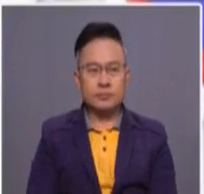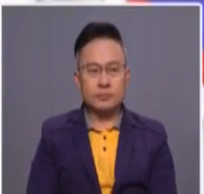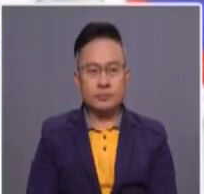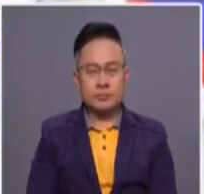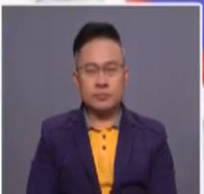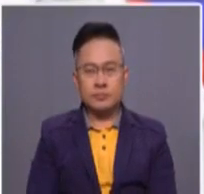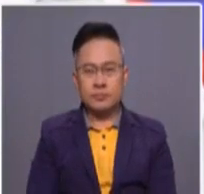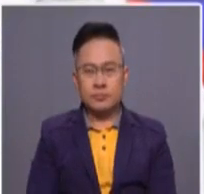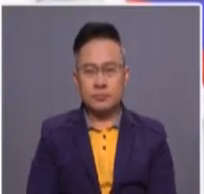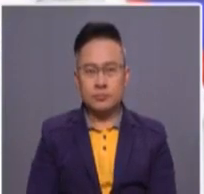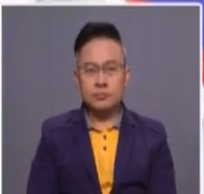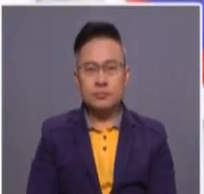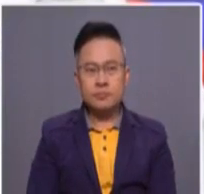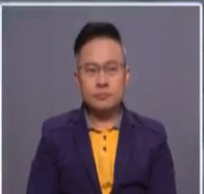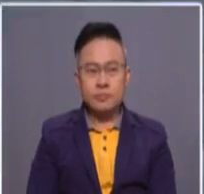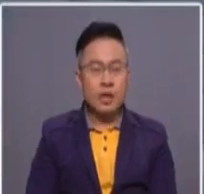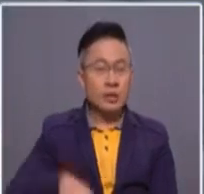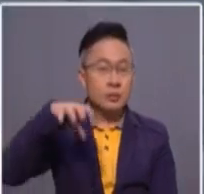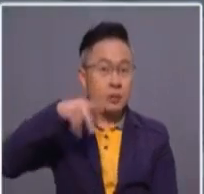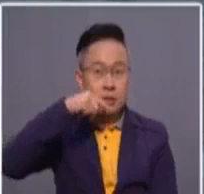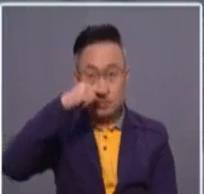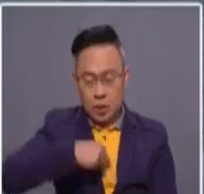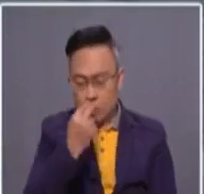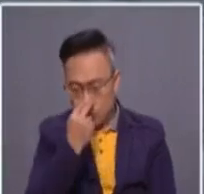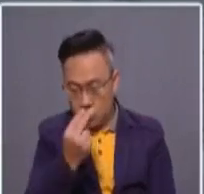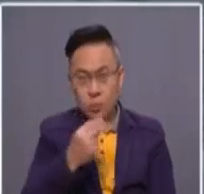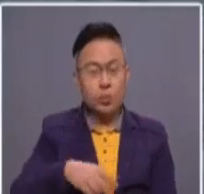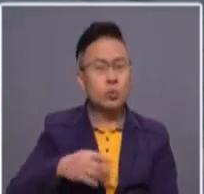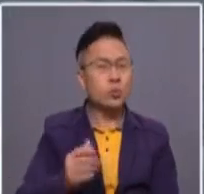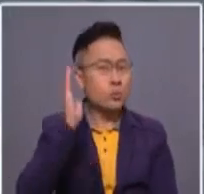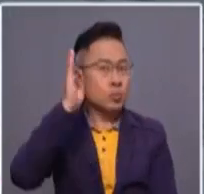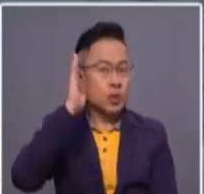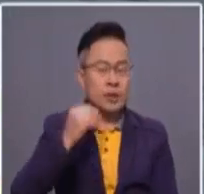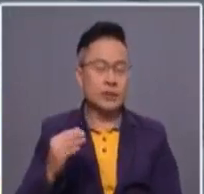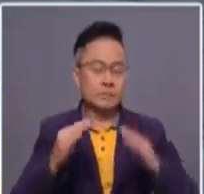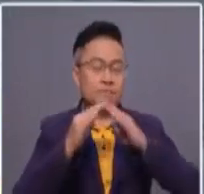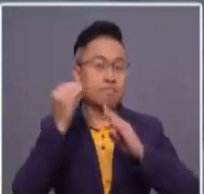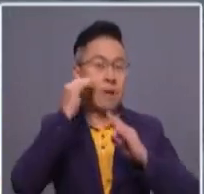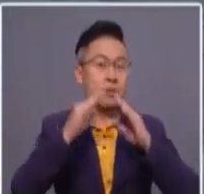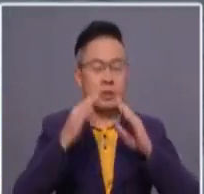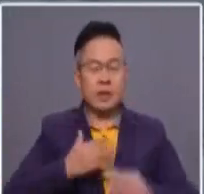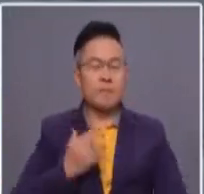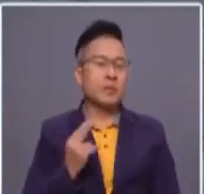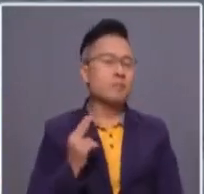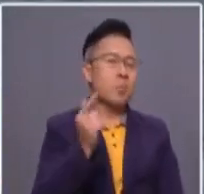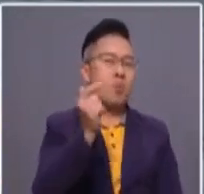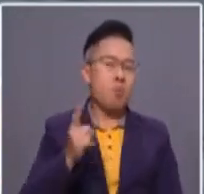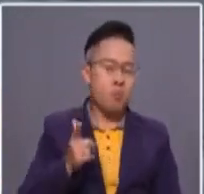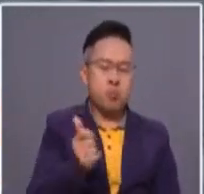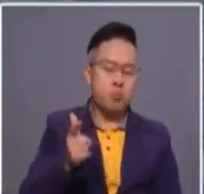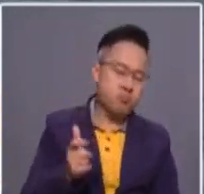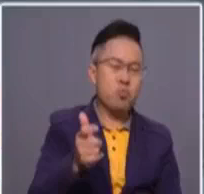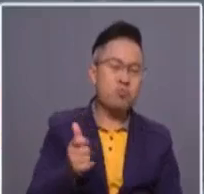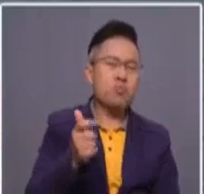ะ ข่าวสำนักข่าวไทยเรายังเกาะติดอยู่ที่จุดเกิดเหตุชายยิงปืนในบ้านพักย่านจุฬาซอย10นะฮะจุดที่เราราย